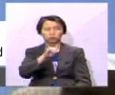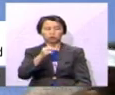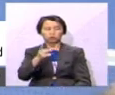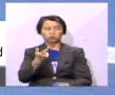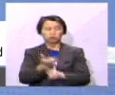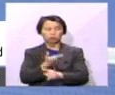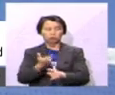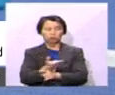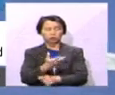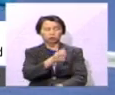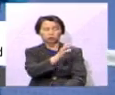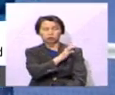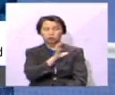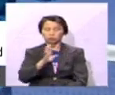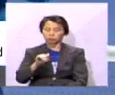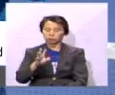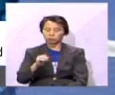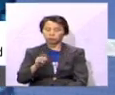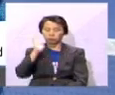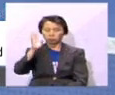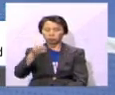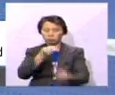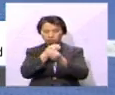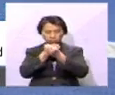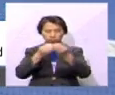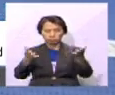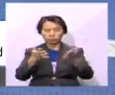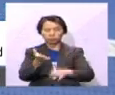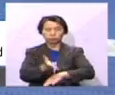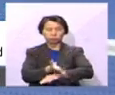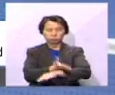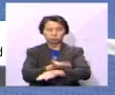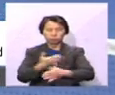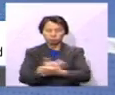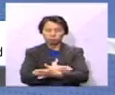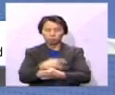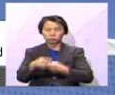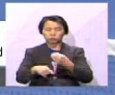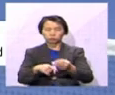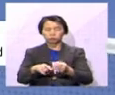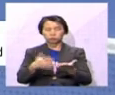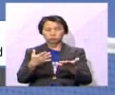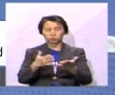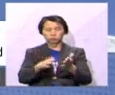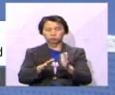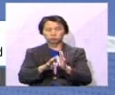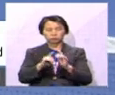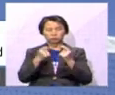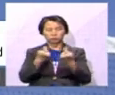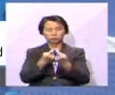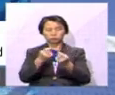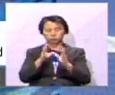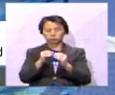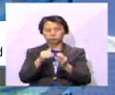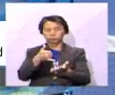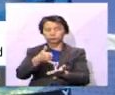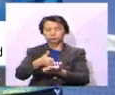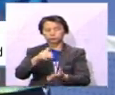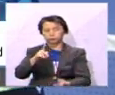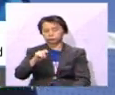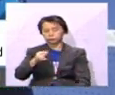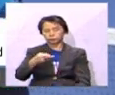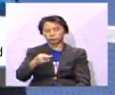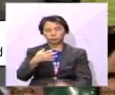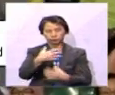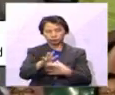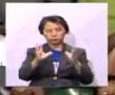dan kejurulatihan BAM bakal mengumumkan beberapa perkembangan terbaru mengenai skuad Piala Thomas selepas mesyuarat CNT Selasa